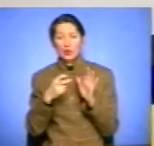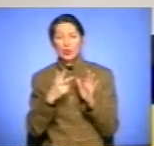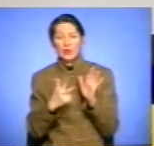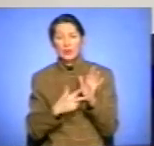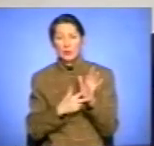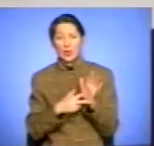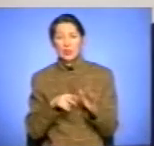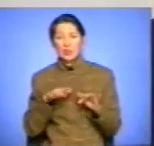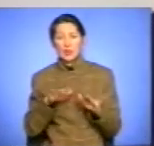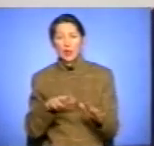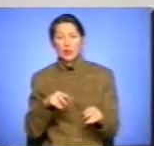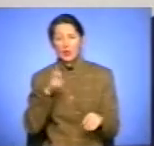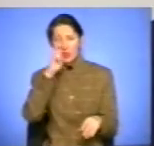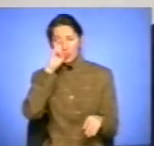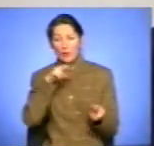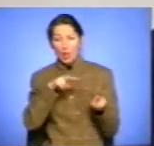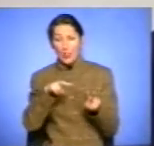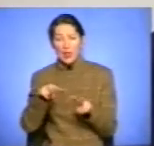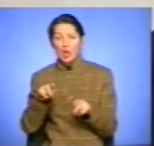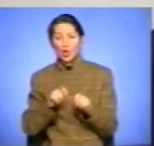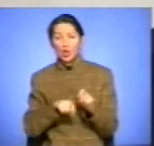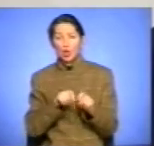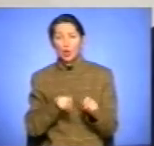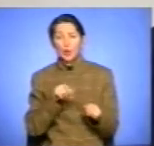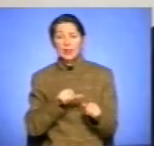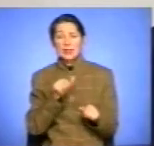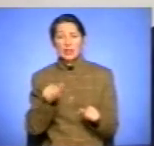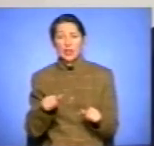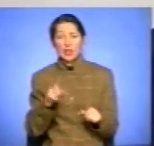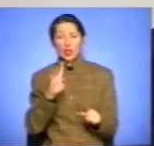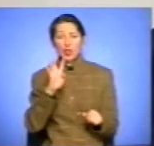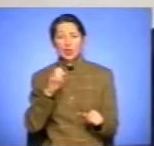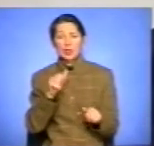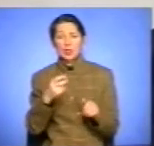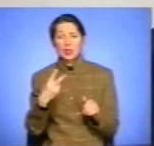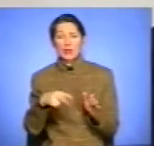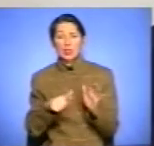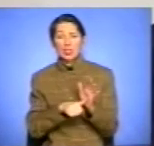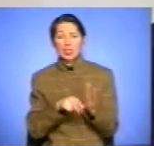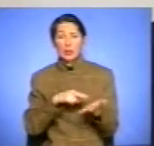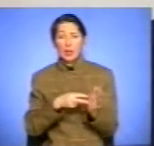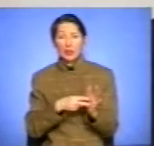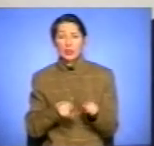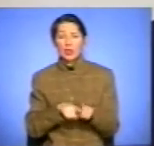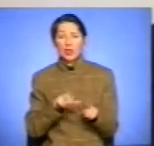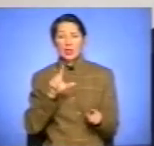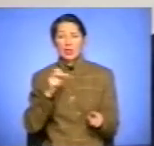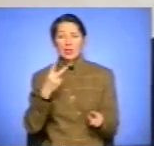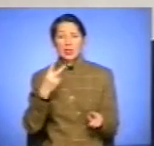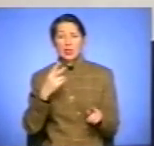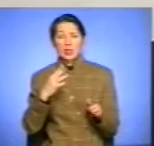заходів державного нагляду контролю з них 426 планових та 392